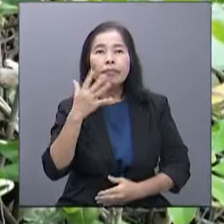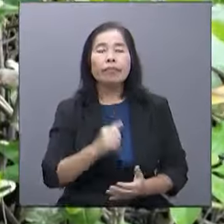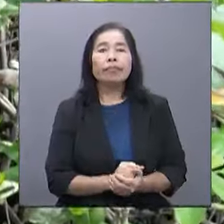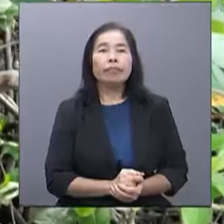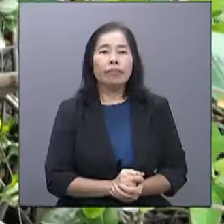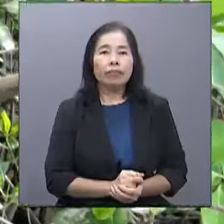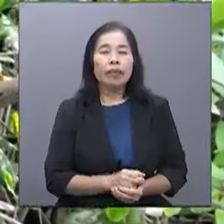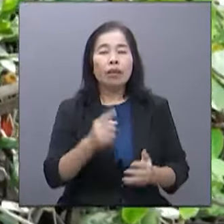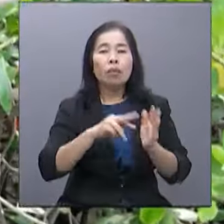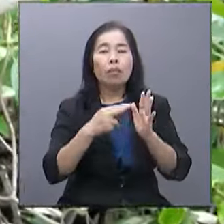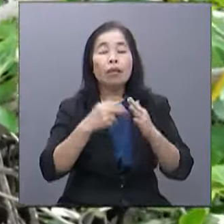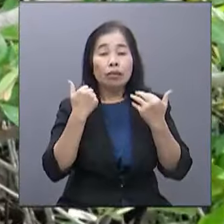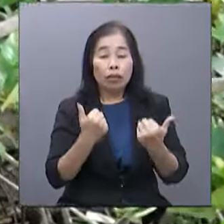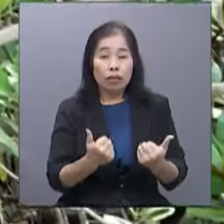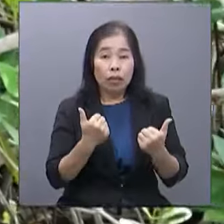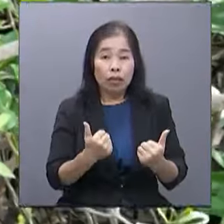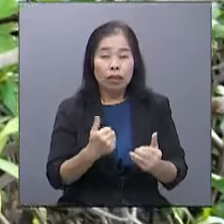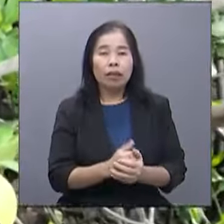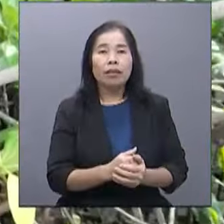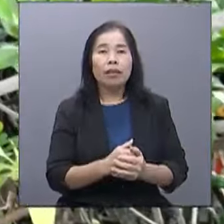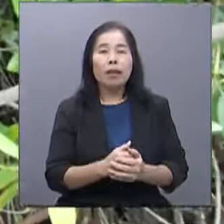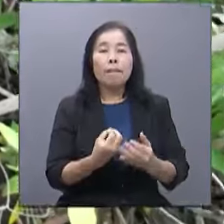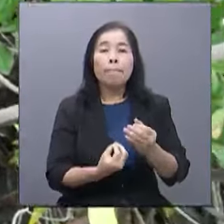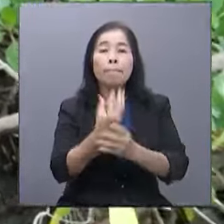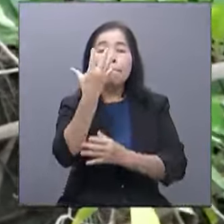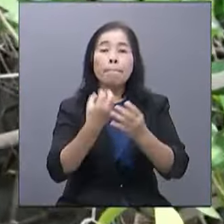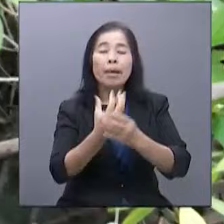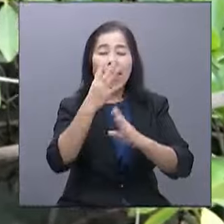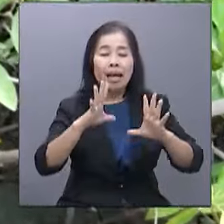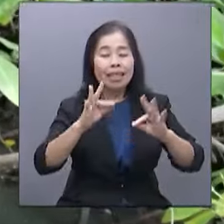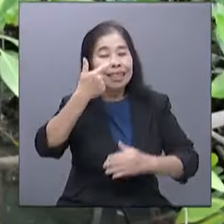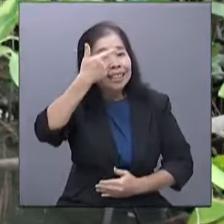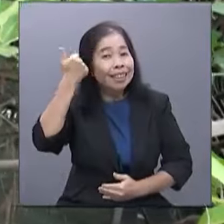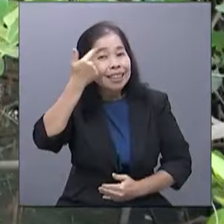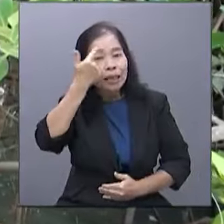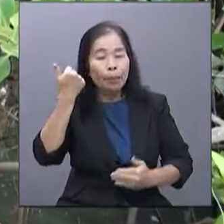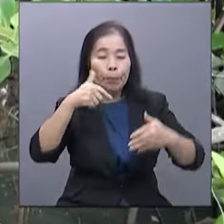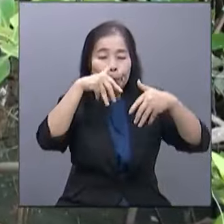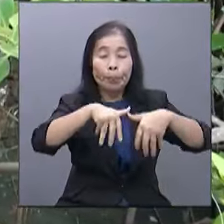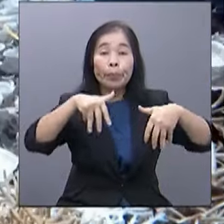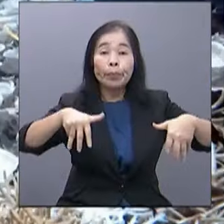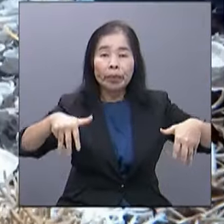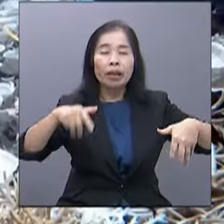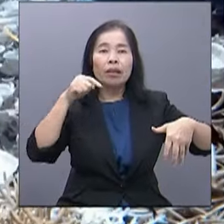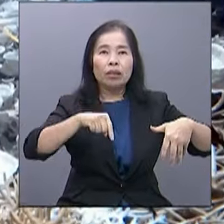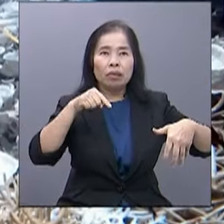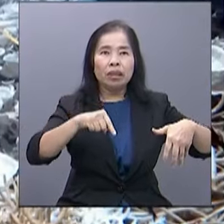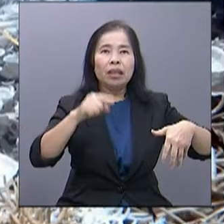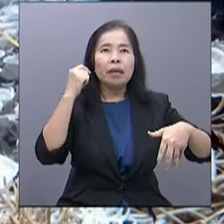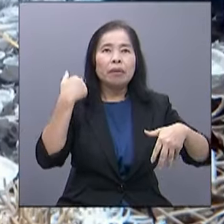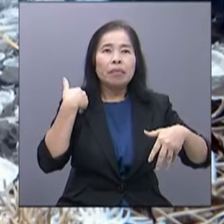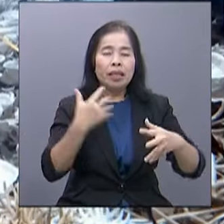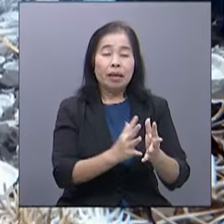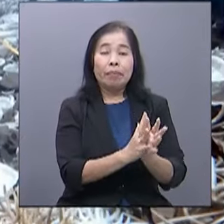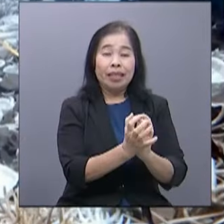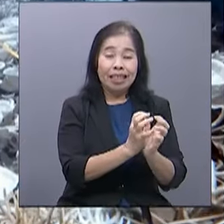นะฮะเพราะฉะนั้นตอนนี้เนี่ยป่าชเลงก็ต้องสู้ๆเรียกว่าเราแทบจะไม่เหลือระบบนิเวทมันอยู่ 3อันเนี่ยปากกางป่ายชะเล